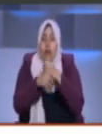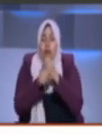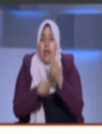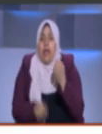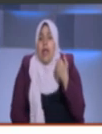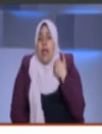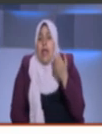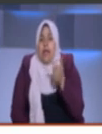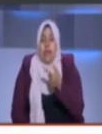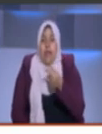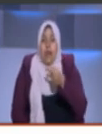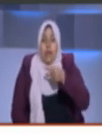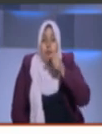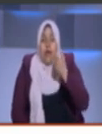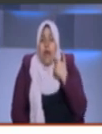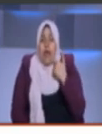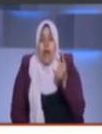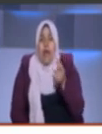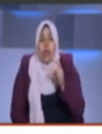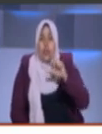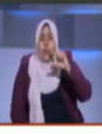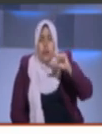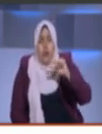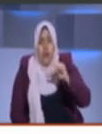الجرعة، سلامتها على الأشخاص.